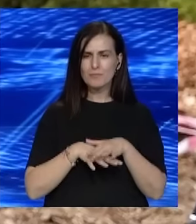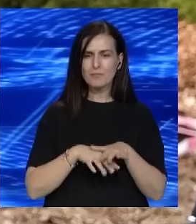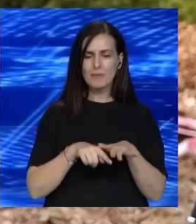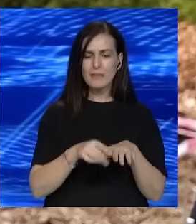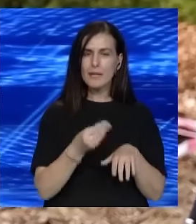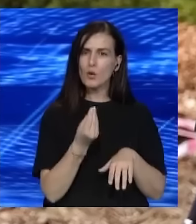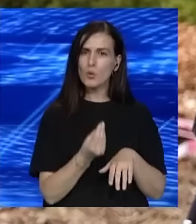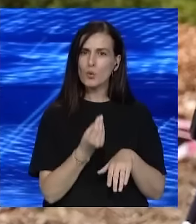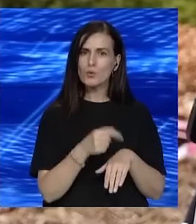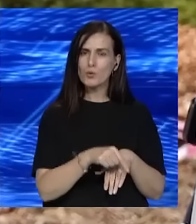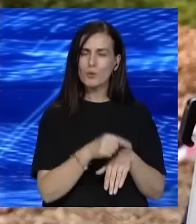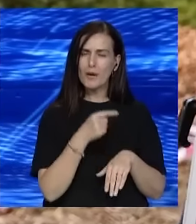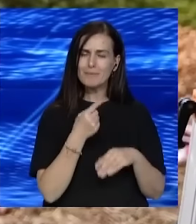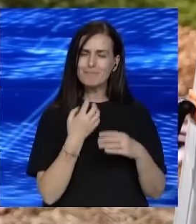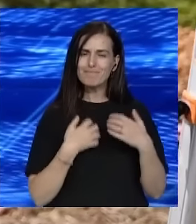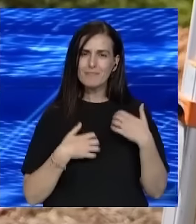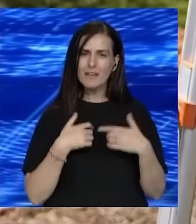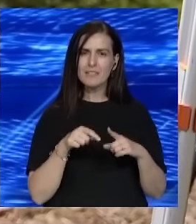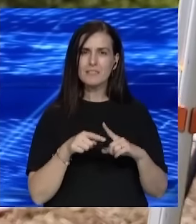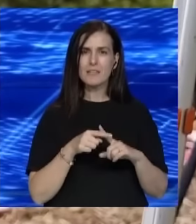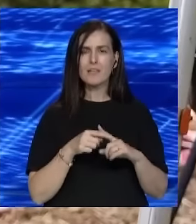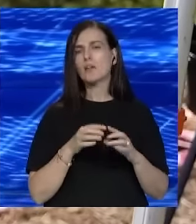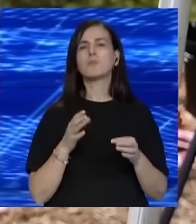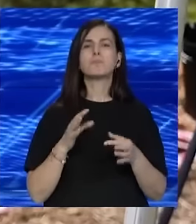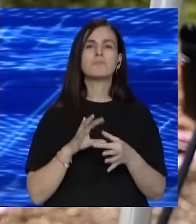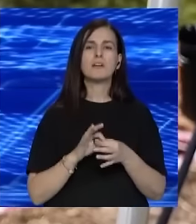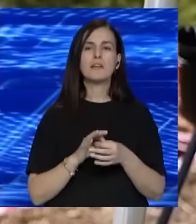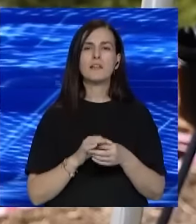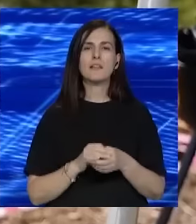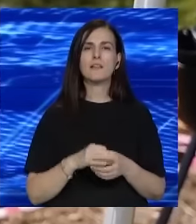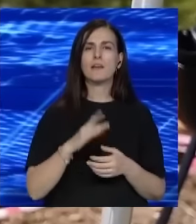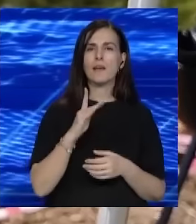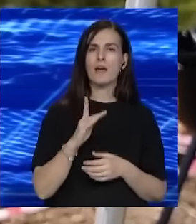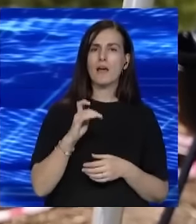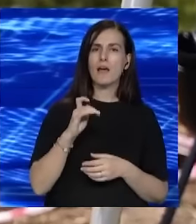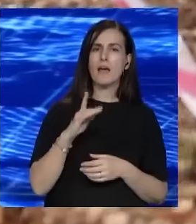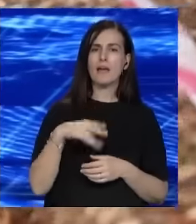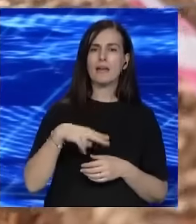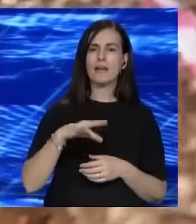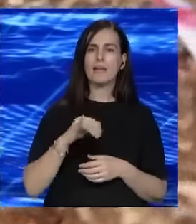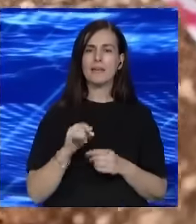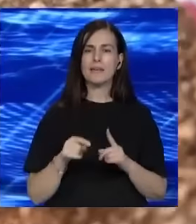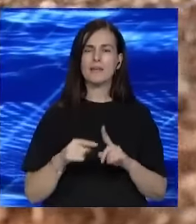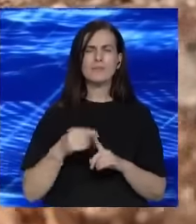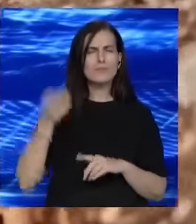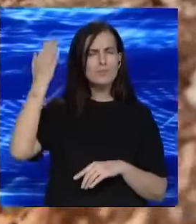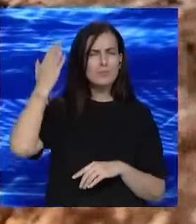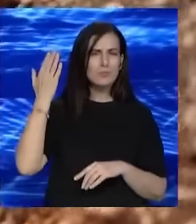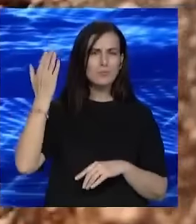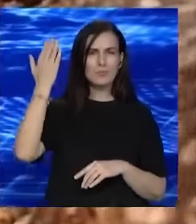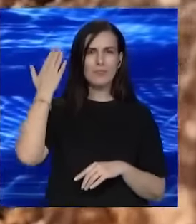edhe kulturën arborore, por gjenden edhe periudha të tjera, si ajo helenistike që i përket